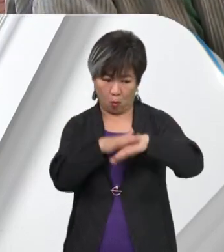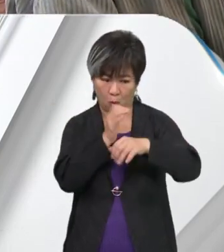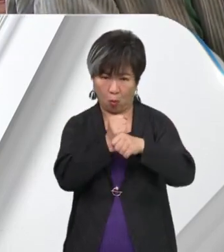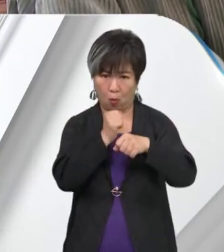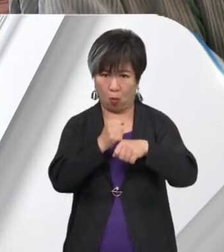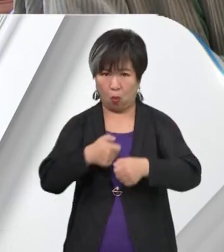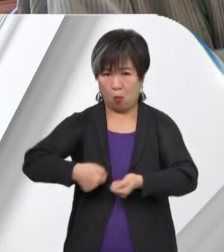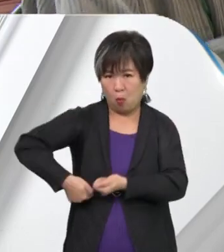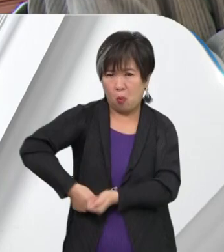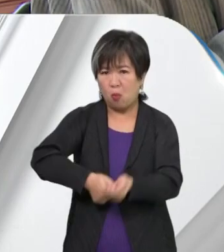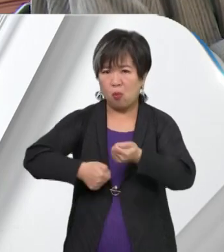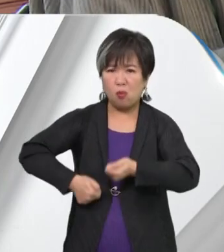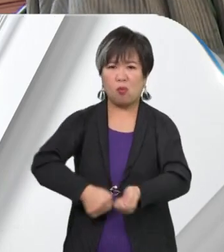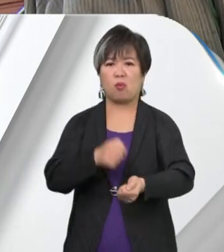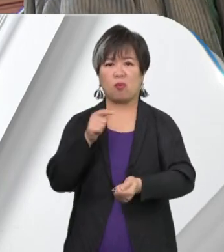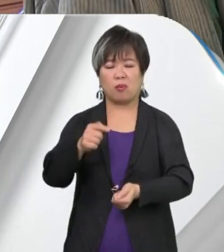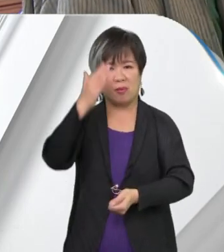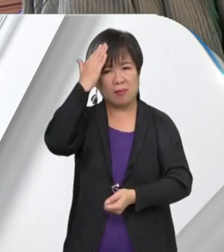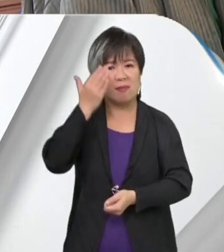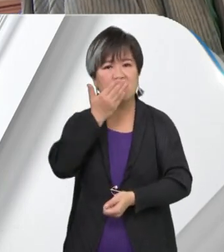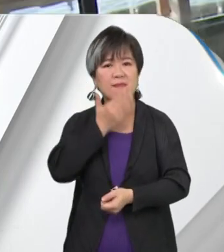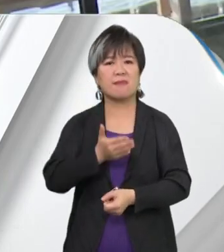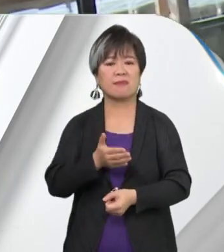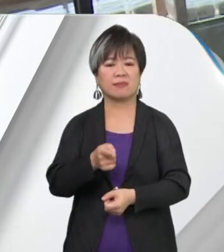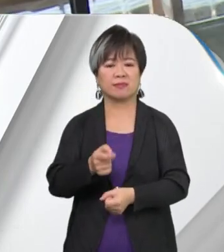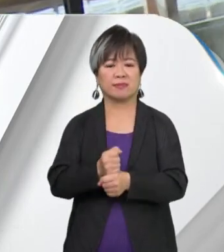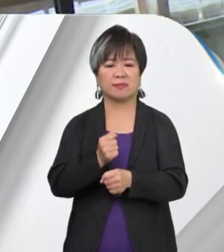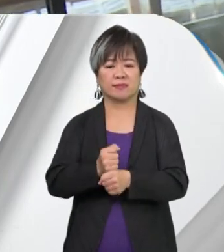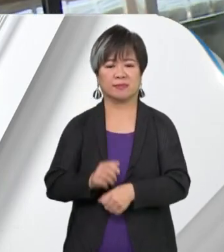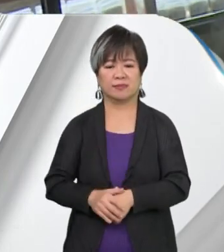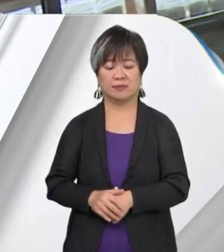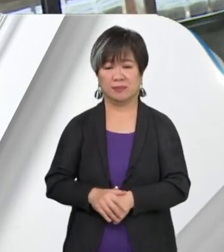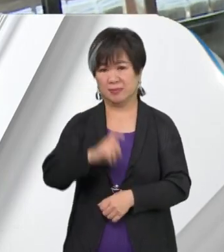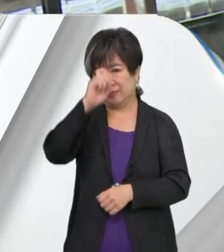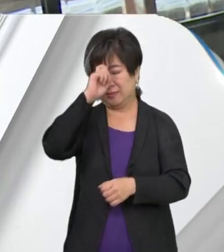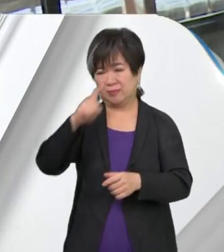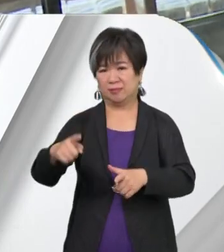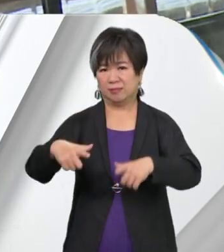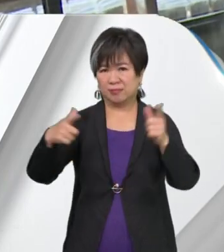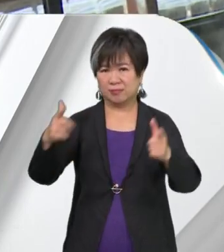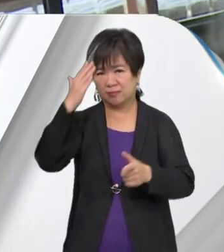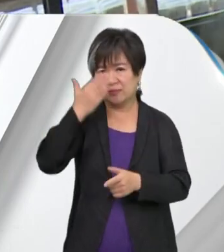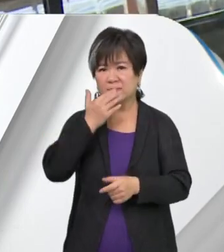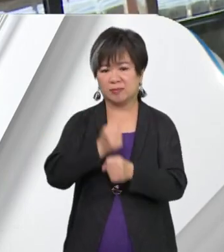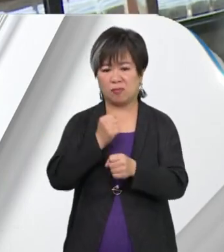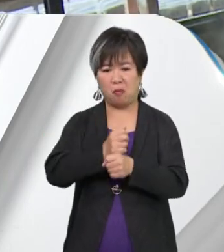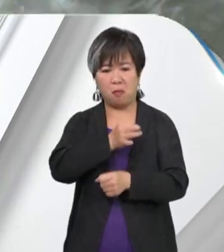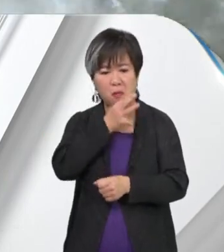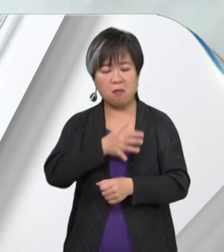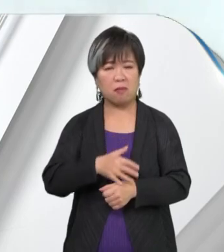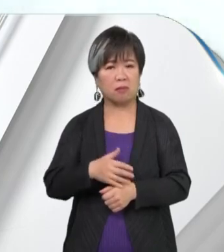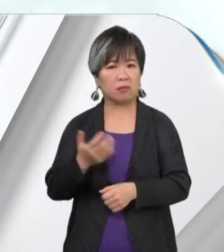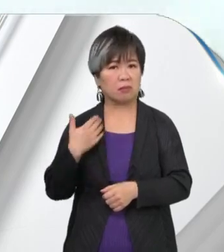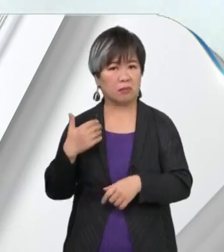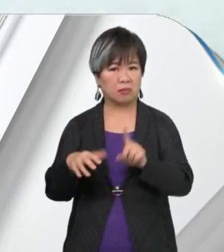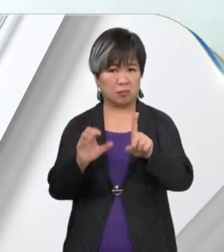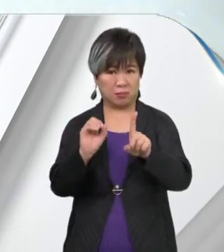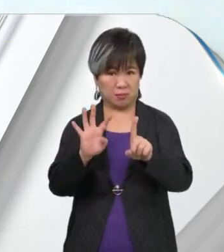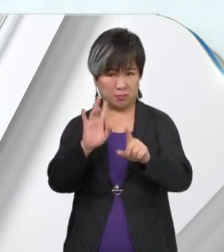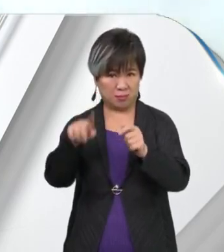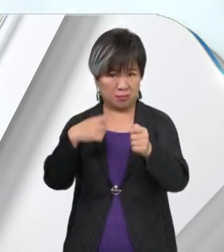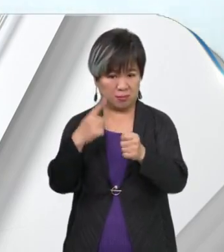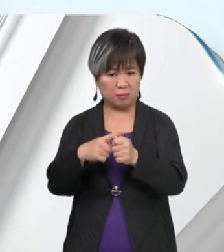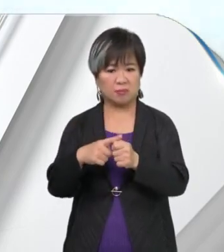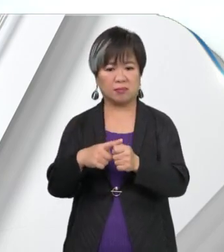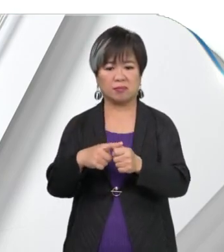收草嘅按个梧桐哈。 为了控台传统梧桐嘅生产量，新商协会从民国1980四年计下，